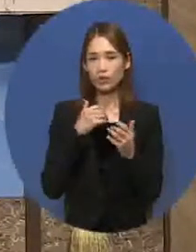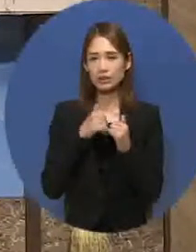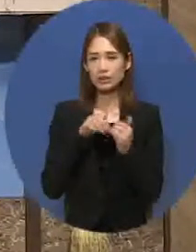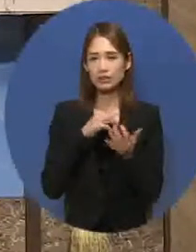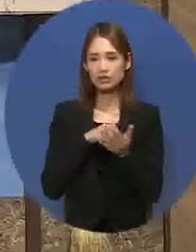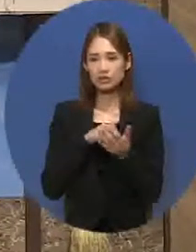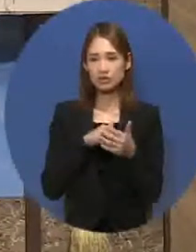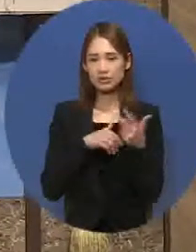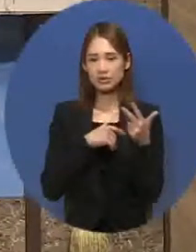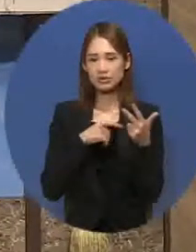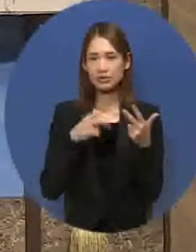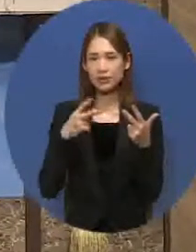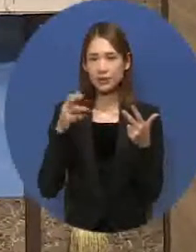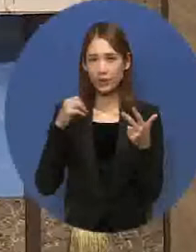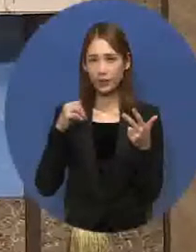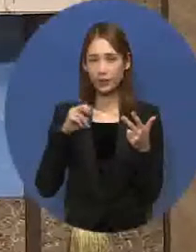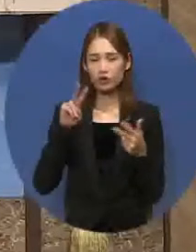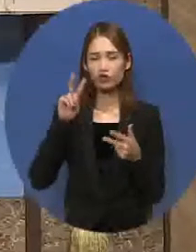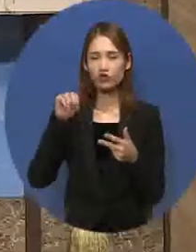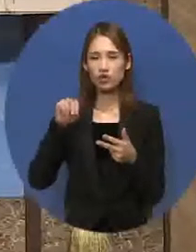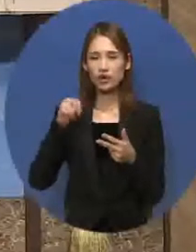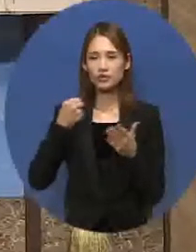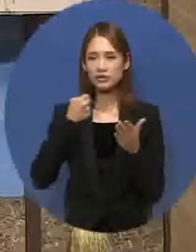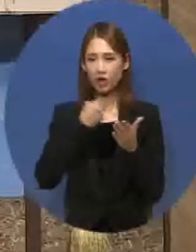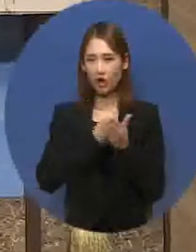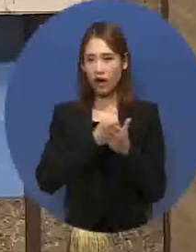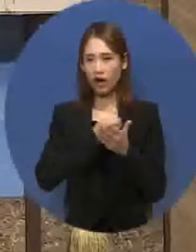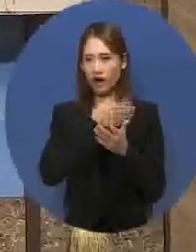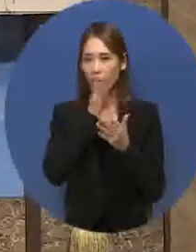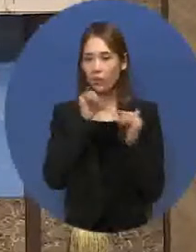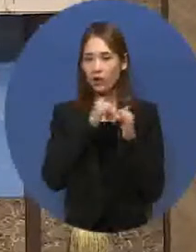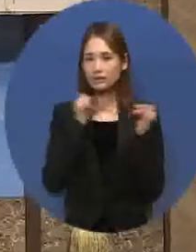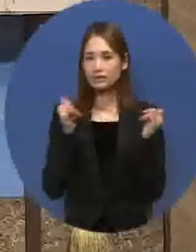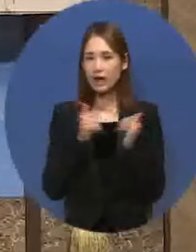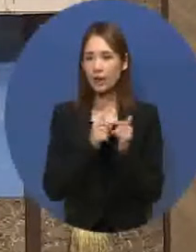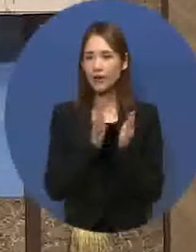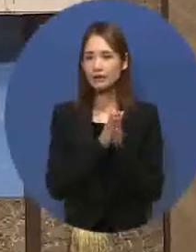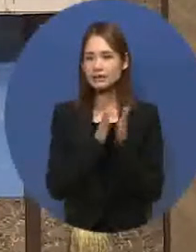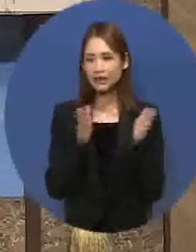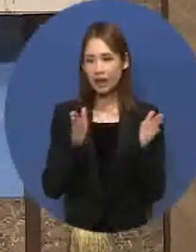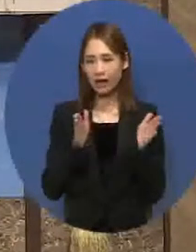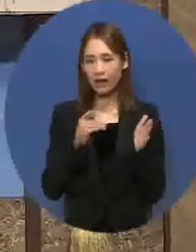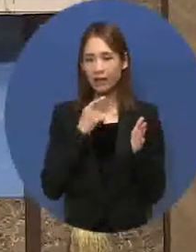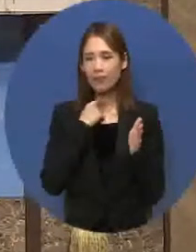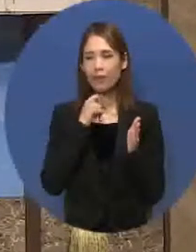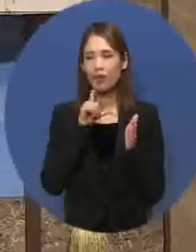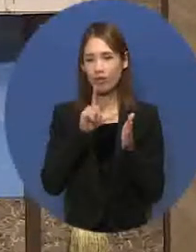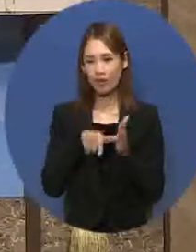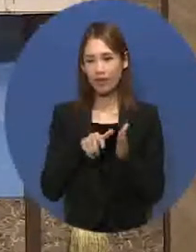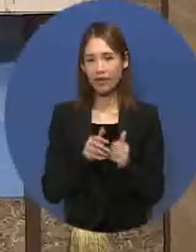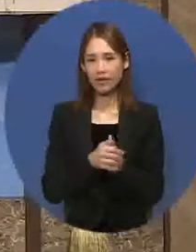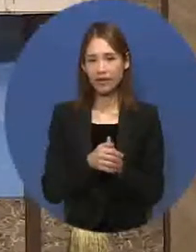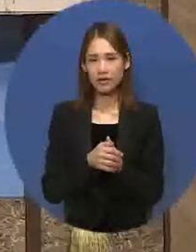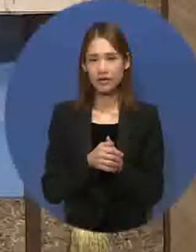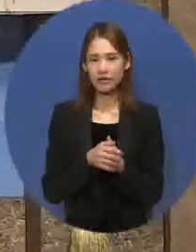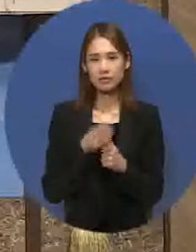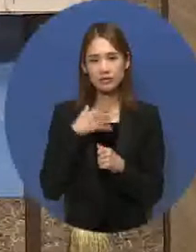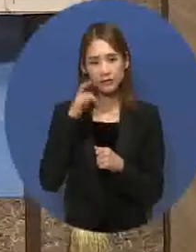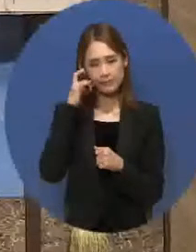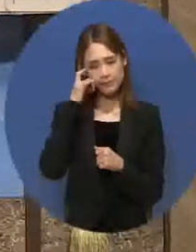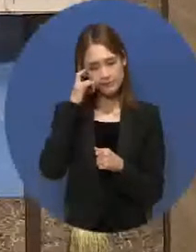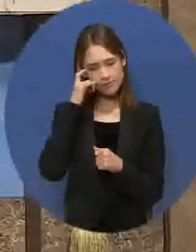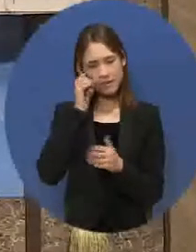7.2%가 되어져서 유엔이 말하는 고령화 사회에 진입을 하게 되었습니다. 네. 제가 예감적으로